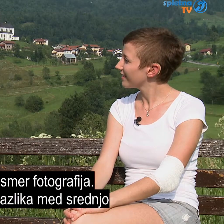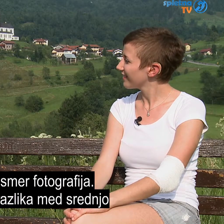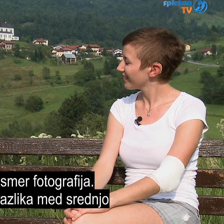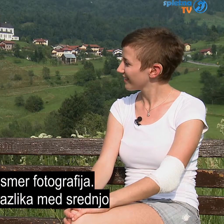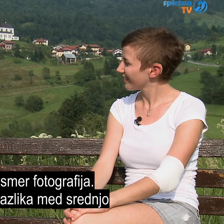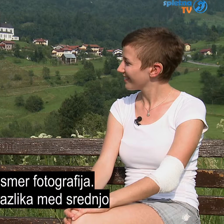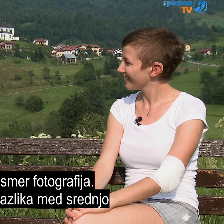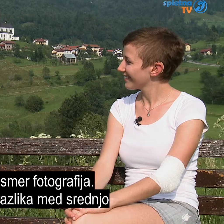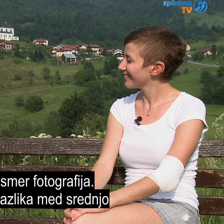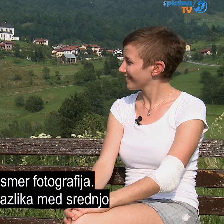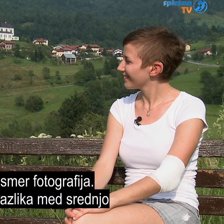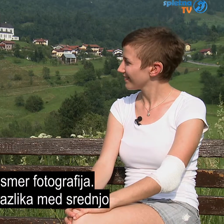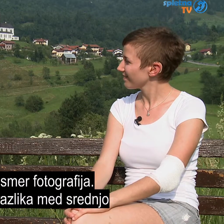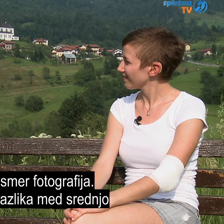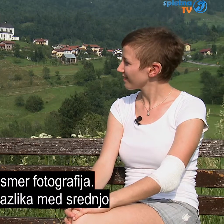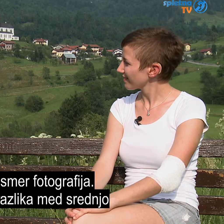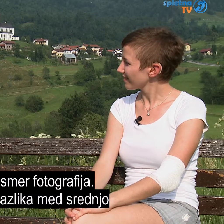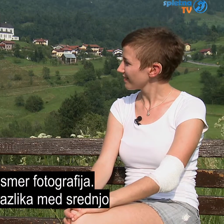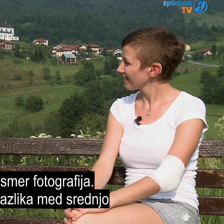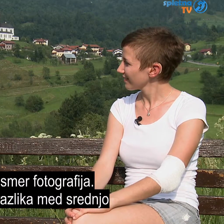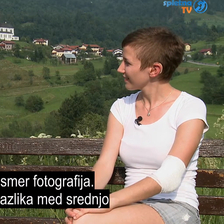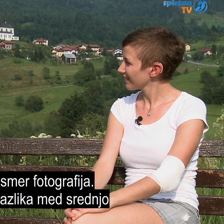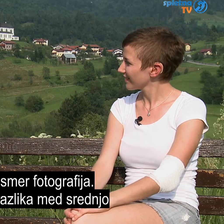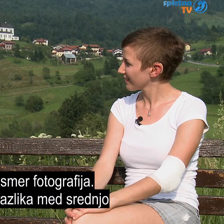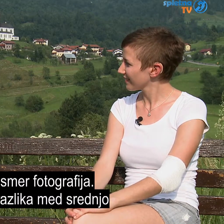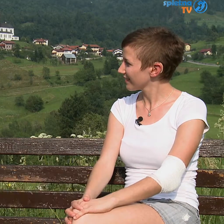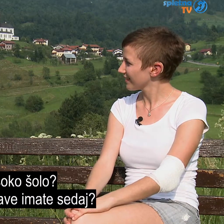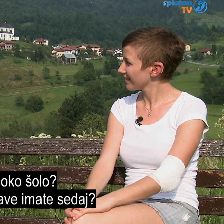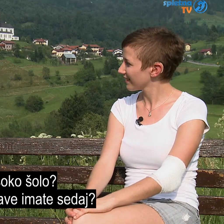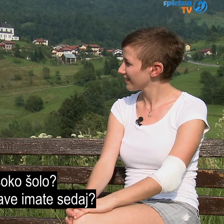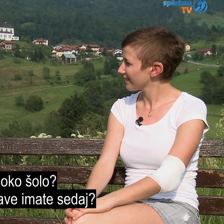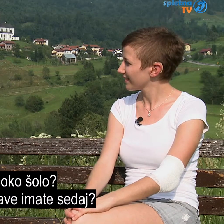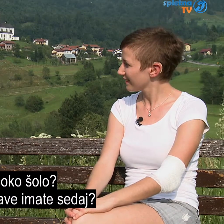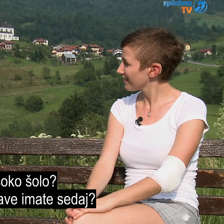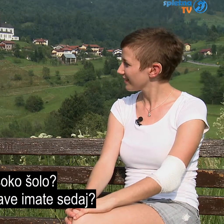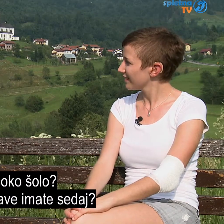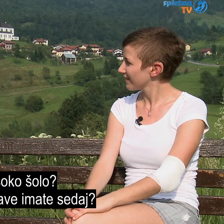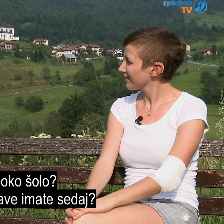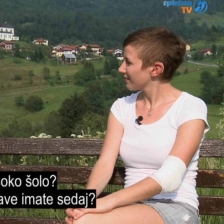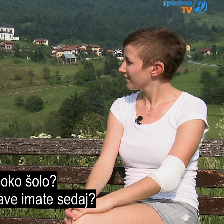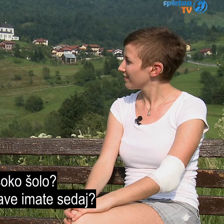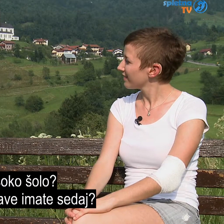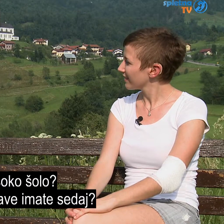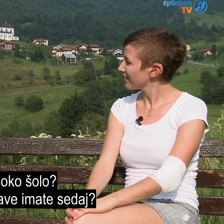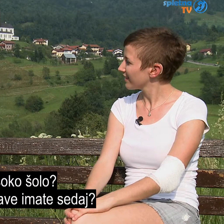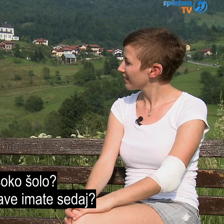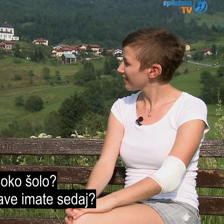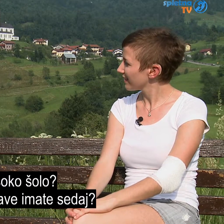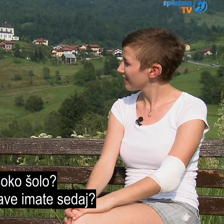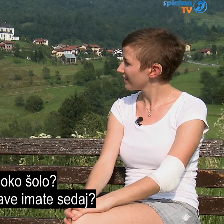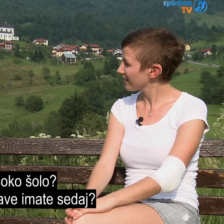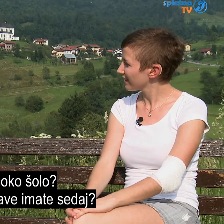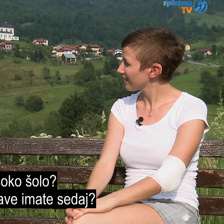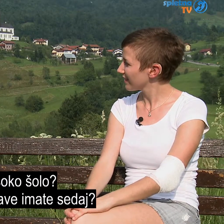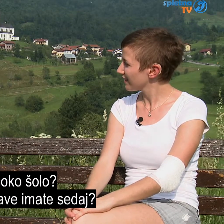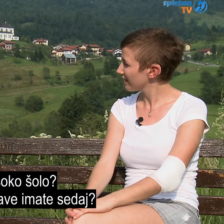storitve smer fotografije. Je kakšna razlika med srednjo šolo in visoko šolo? Veste, kakšne